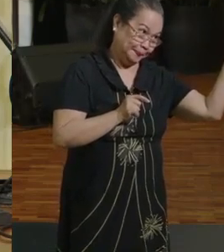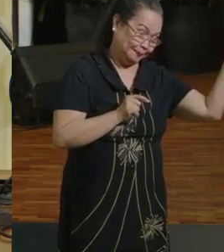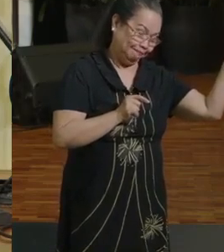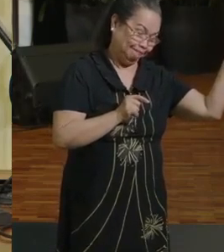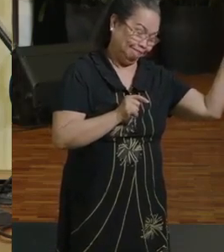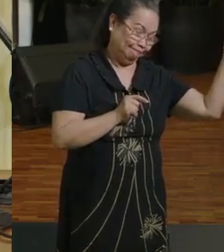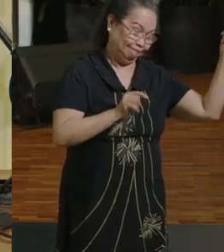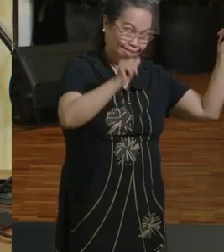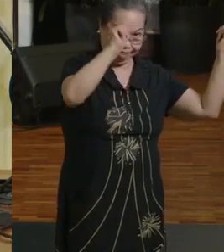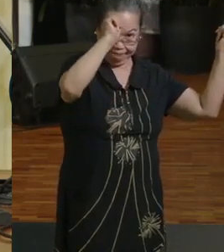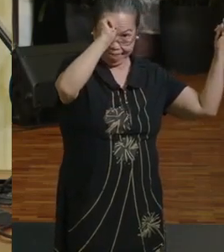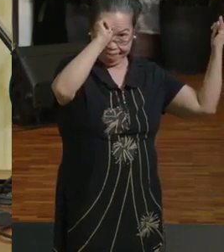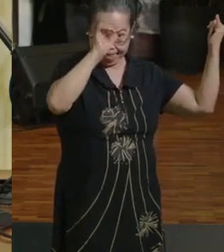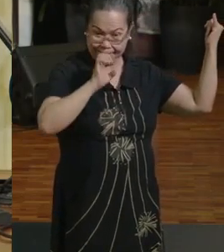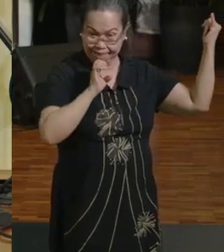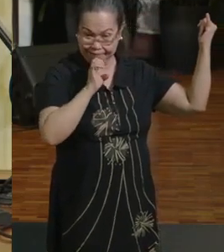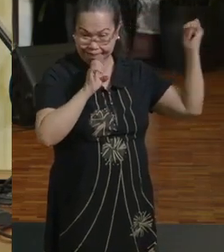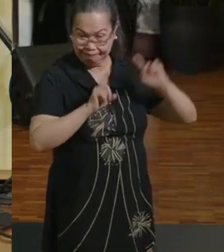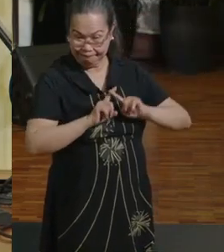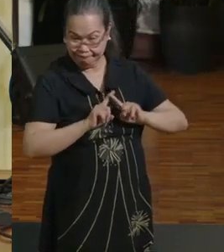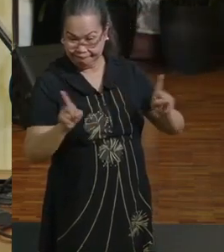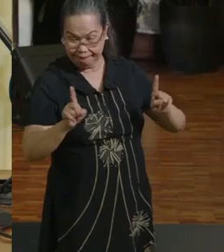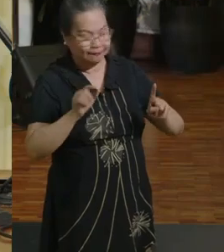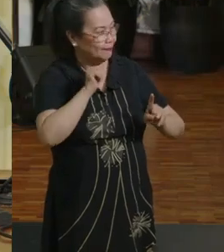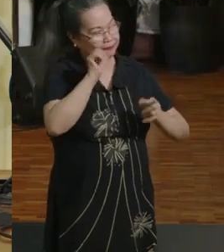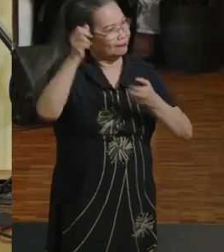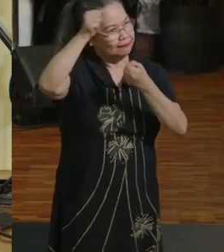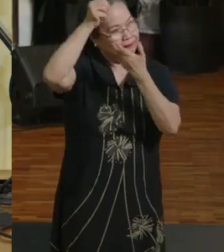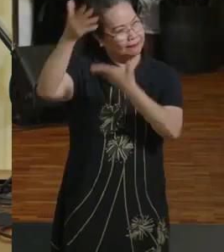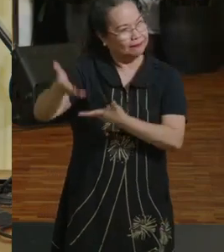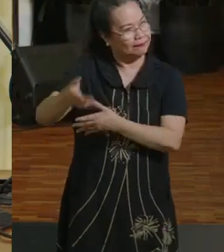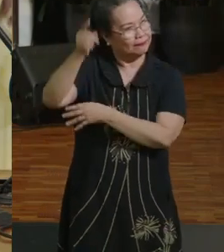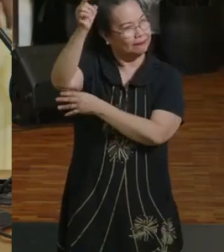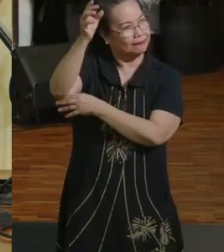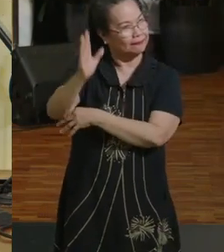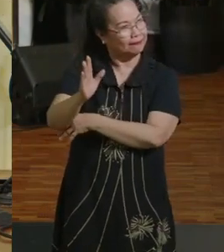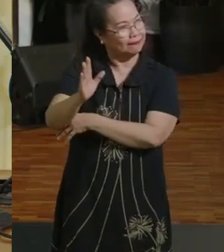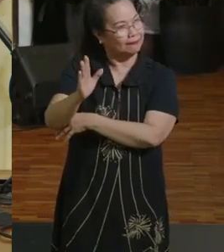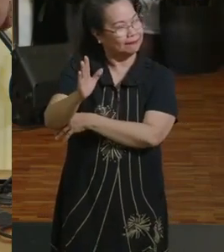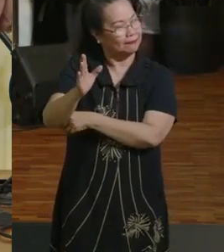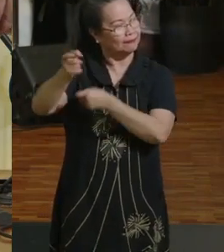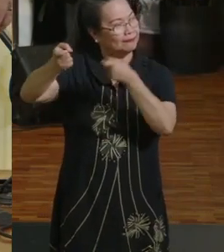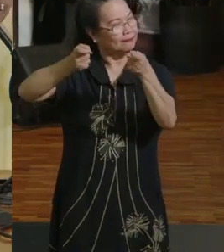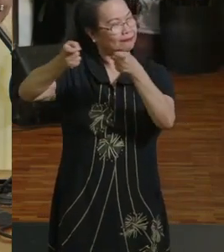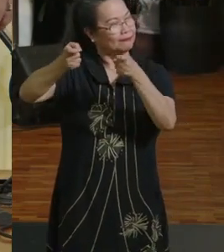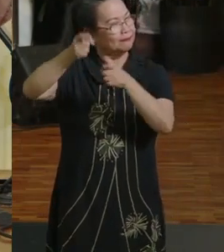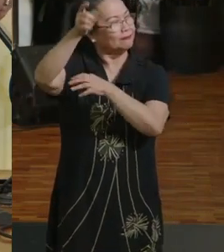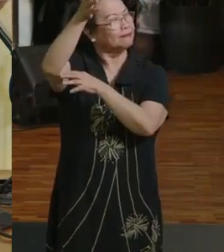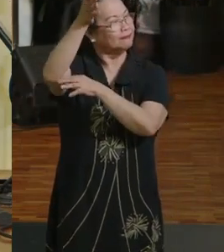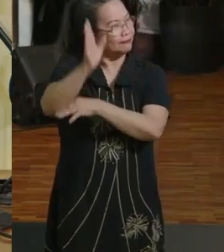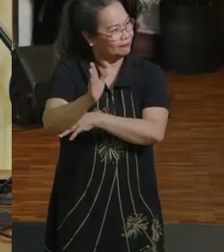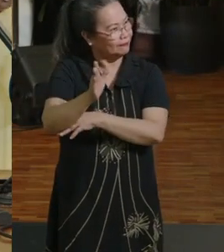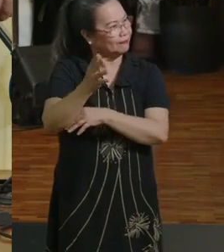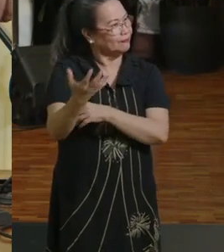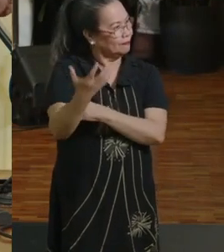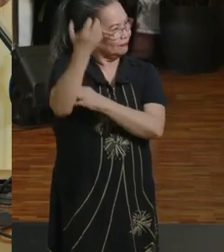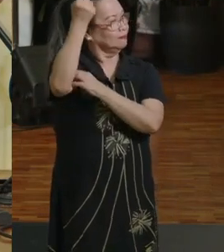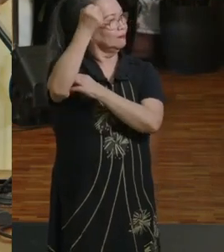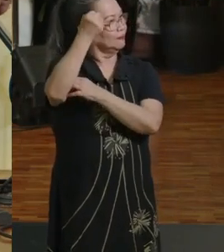Iba ang kanilang ginawa. Hindi sila sumunod doon sa paghahari ng Diyos sa